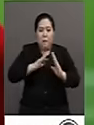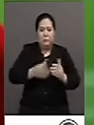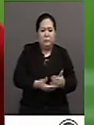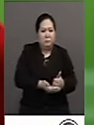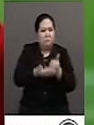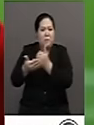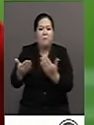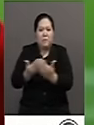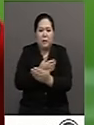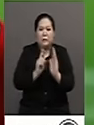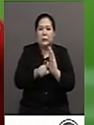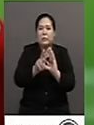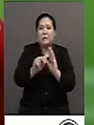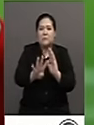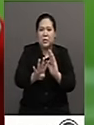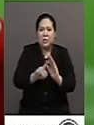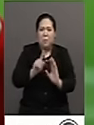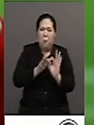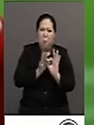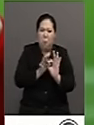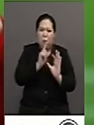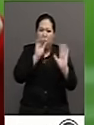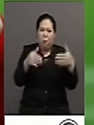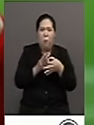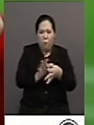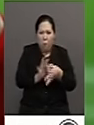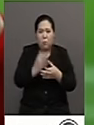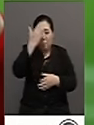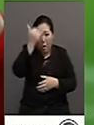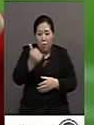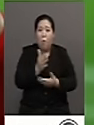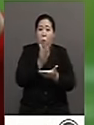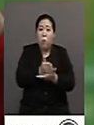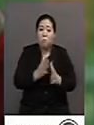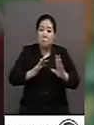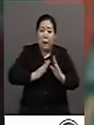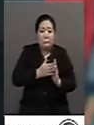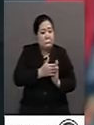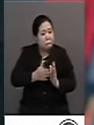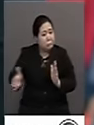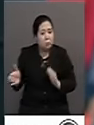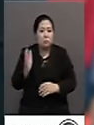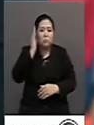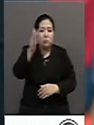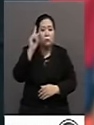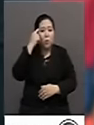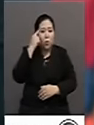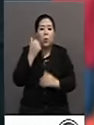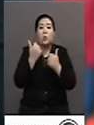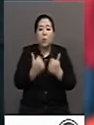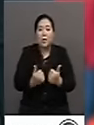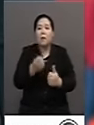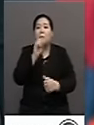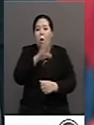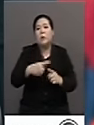34เท่านั้นซึ่งเป็นที่หวั่นเกรงกันเหมือนกันนะครับว่าคูตินโญ่อาจจะต้องพักยาวแต่ว่าล่าสุดนี้ครอปก็คอนเฟิร์มว่าบาดเจ็บ